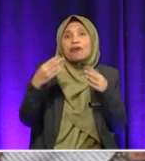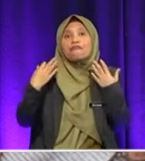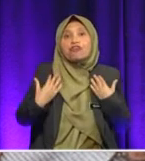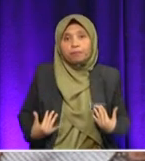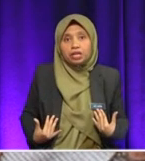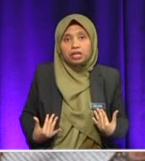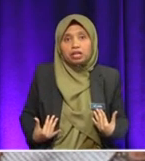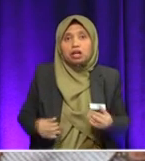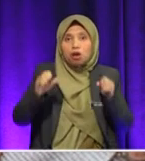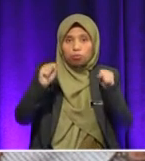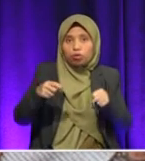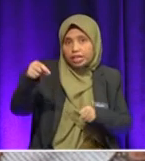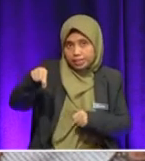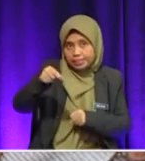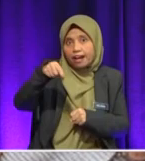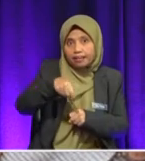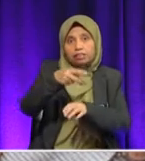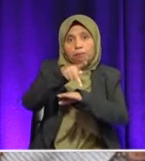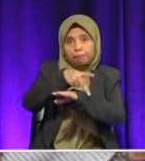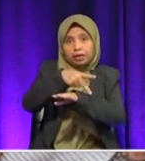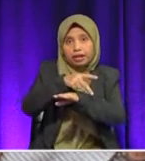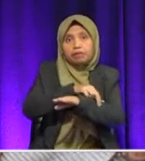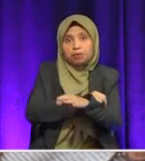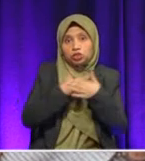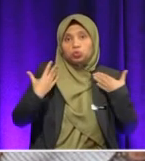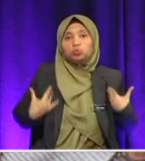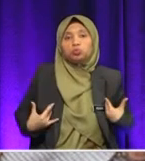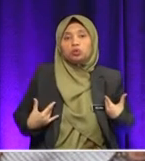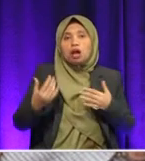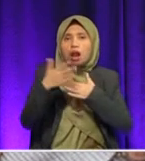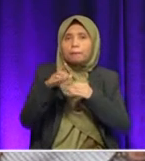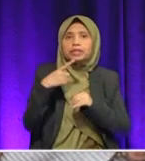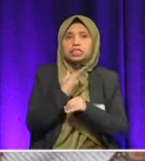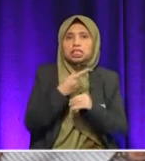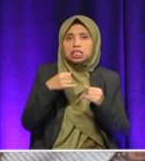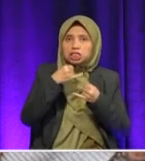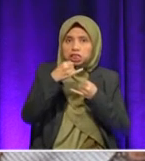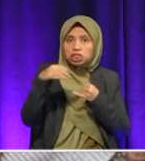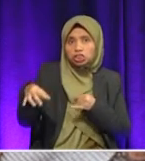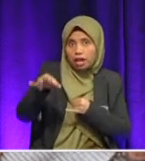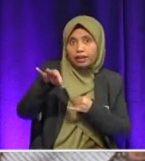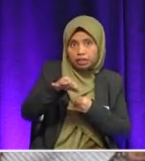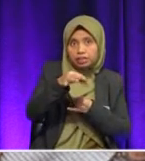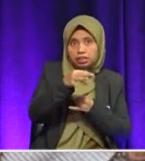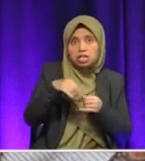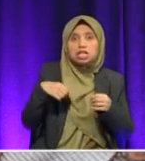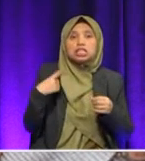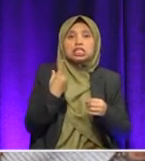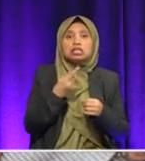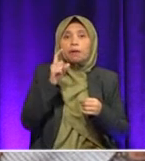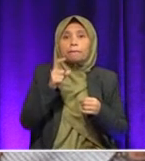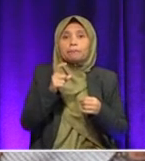boleh menjahit pakaian Hai hujan depascito menjadi pakaian kita Genoa Cu